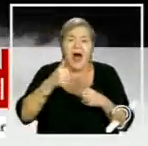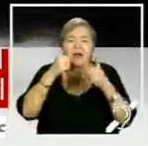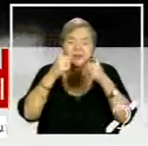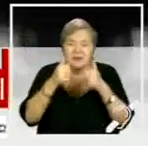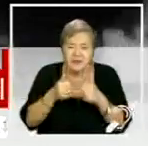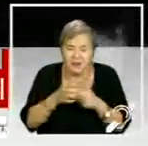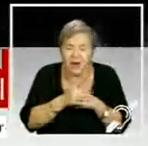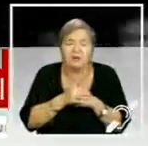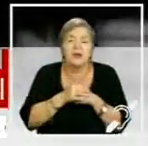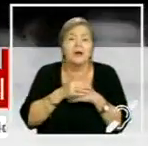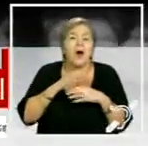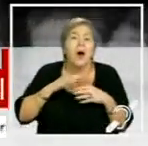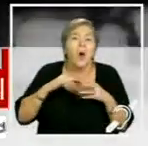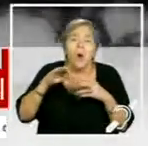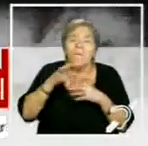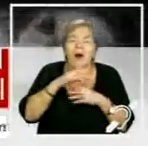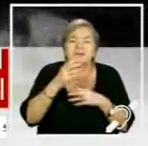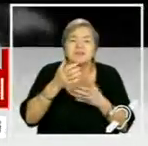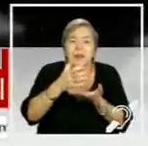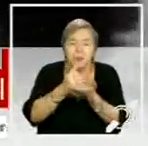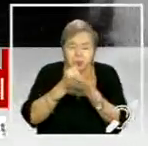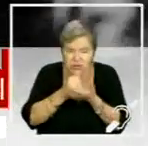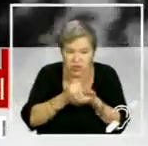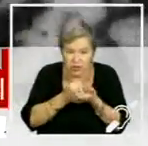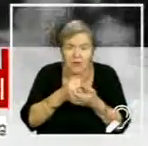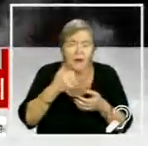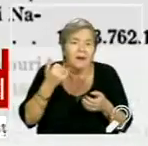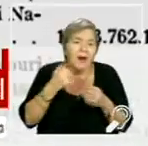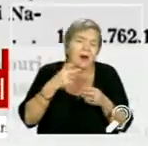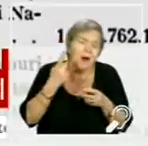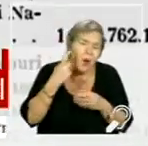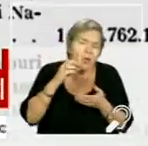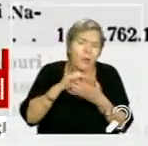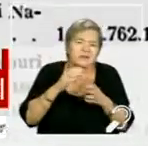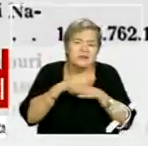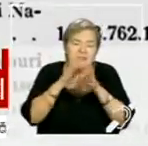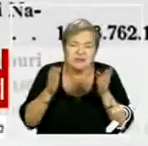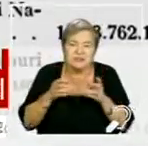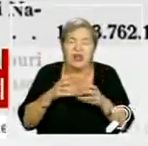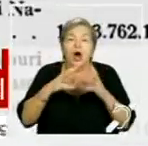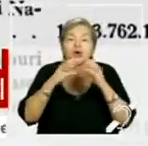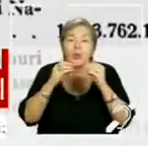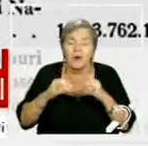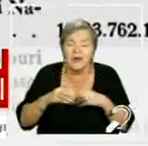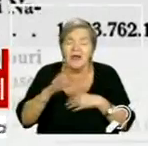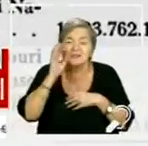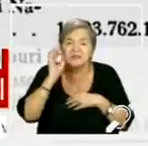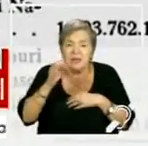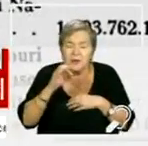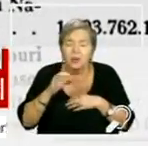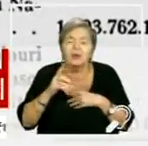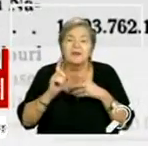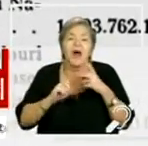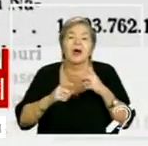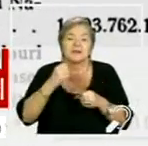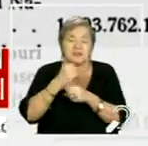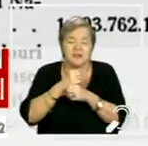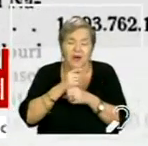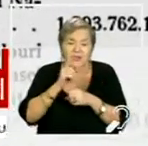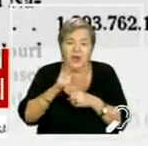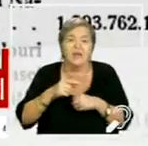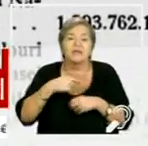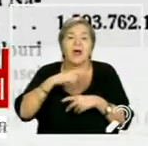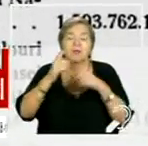masă credală care la un moment dat, dacă se va deschide, România și-a securizat poziția și oficializează faptul că